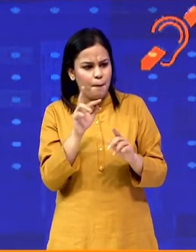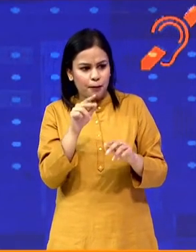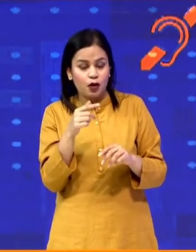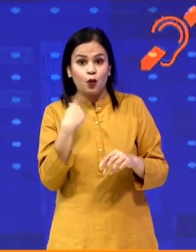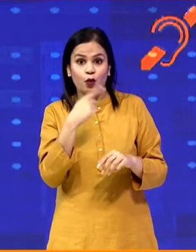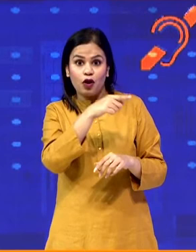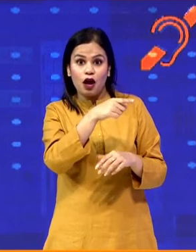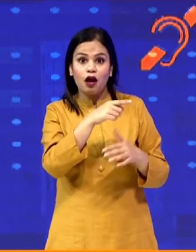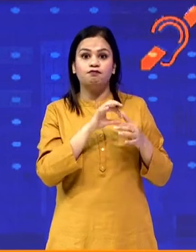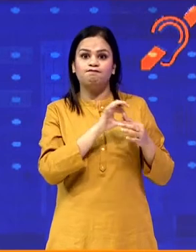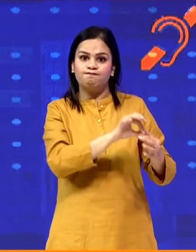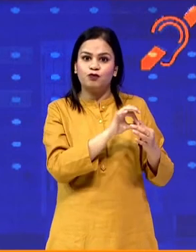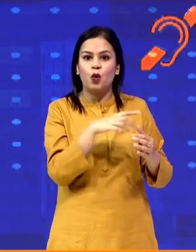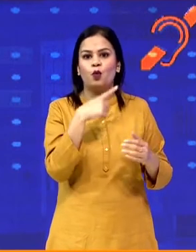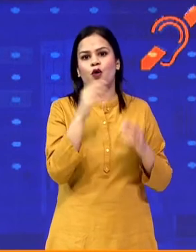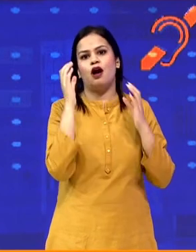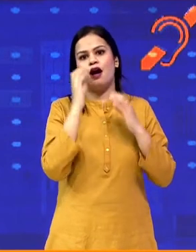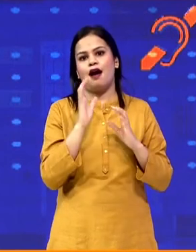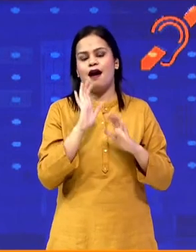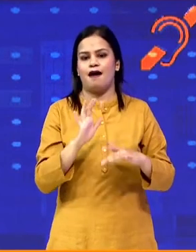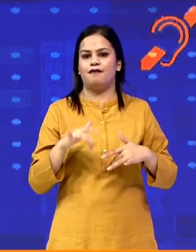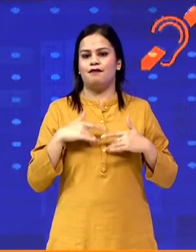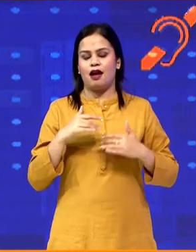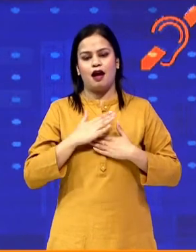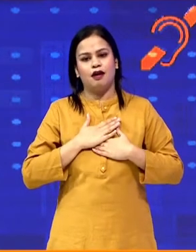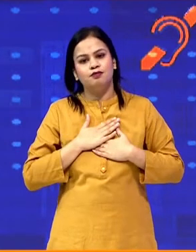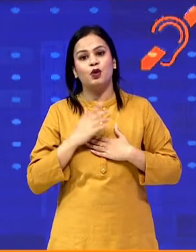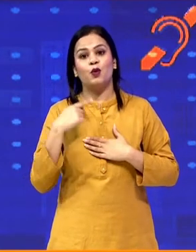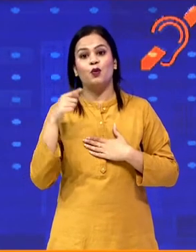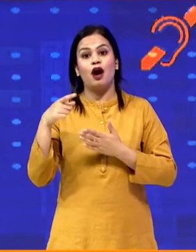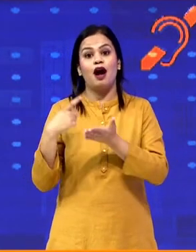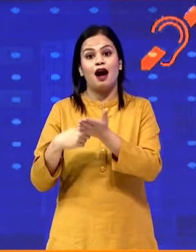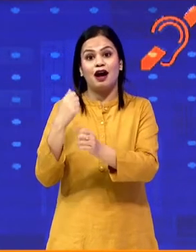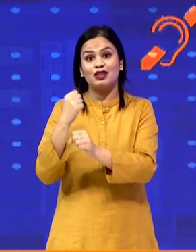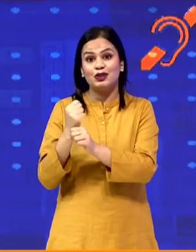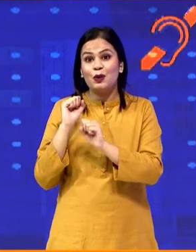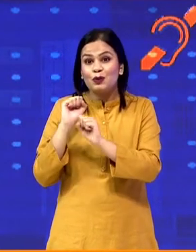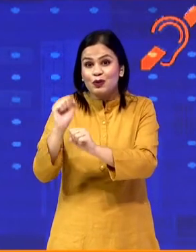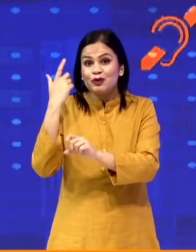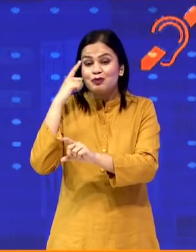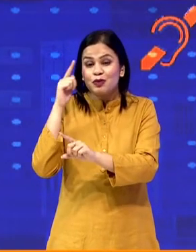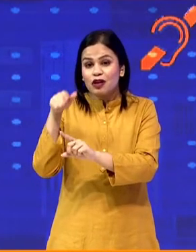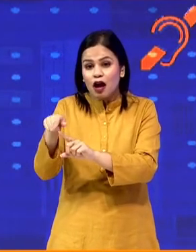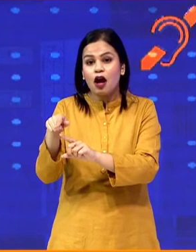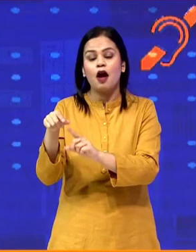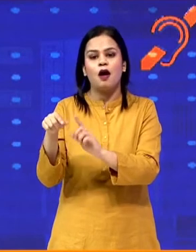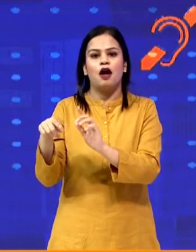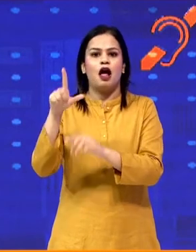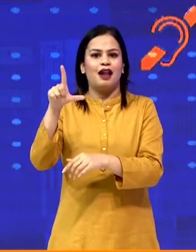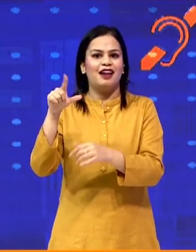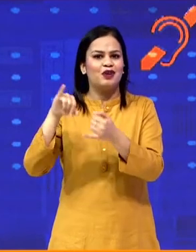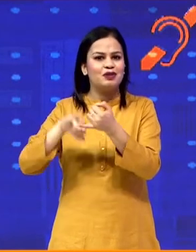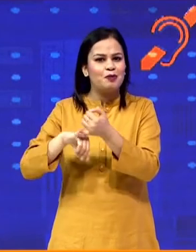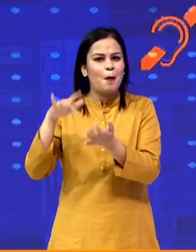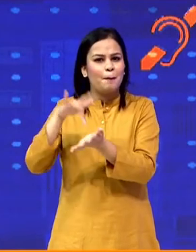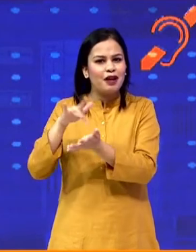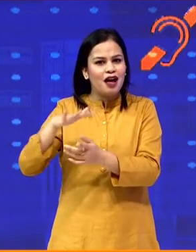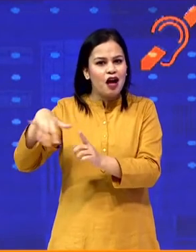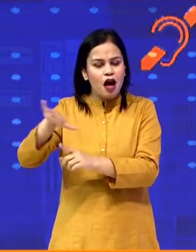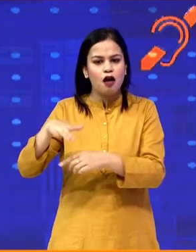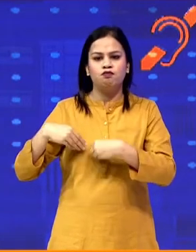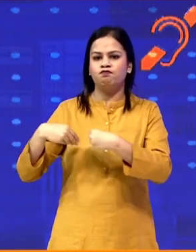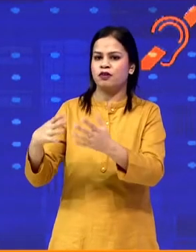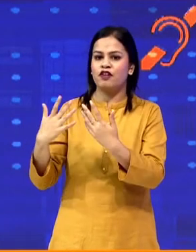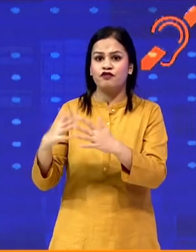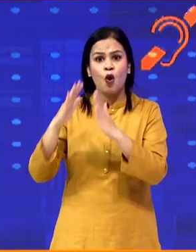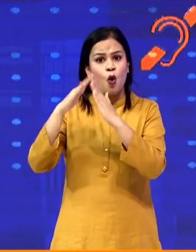मोदी जी से है राहुल गांधी को लोकसभा की मेंबरशिप गई दो दिन के अंदर उनसे मकान खाली करवा लिया